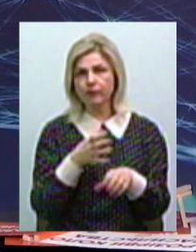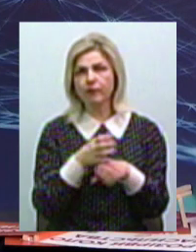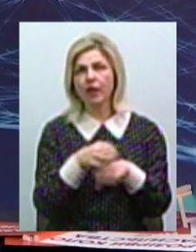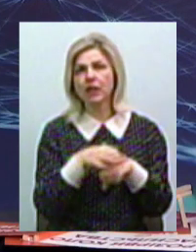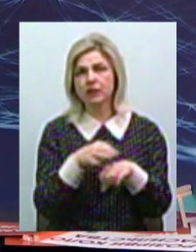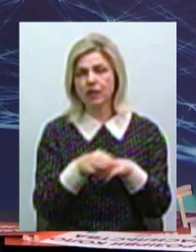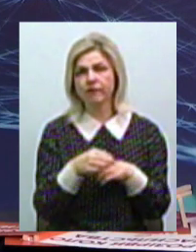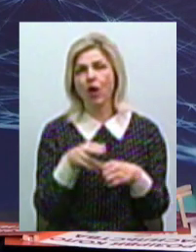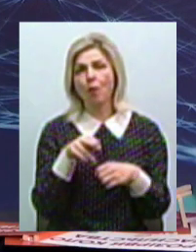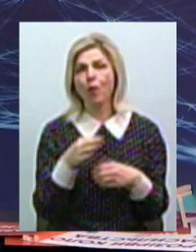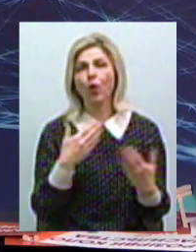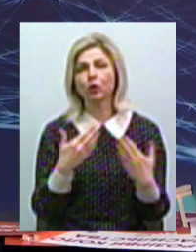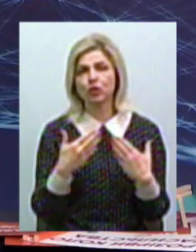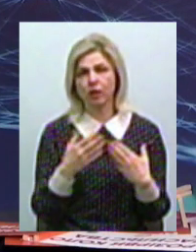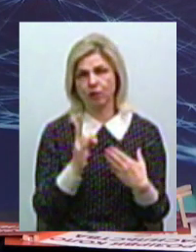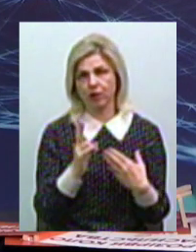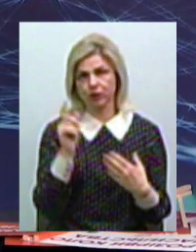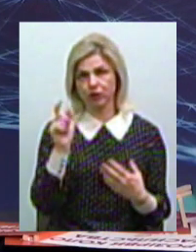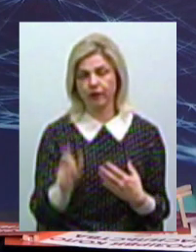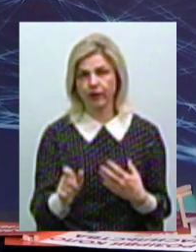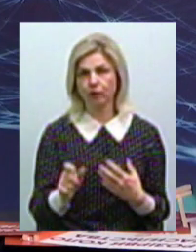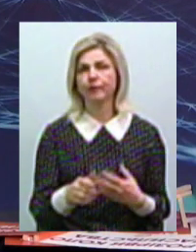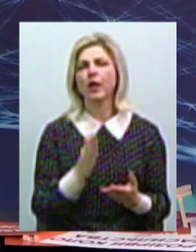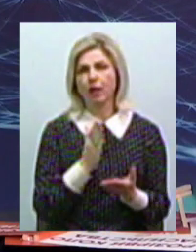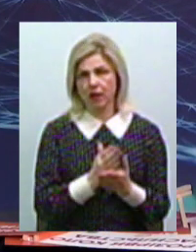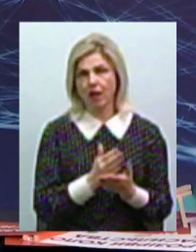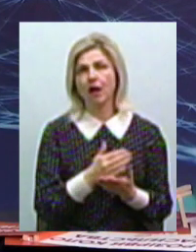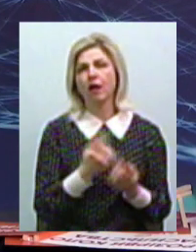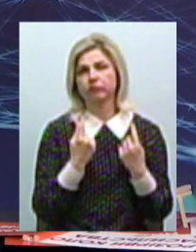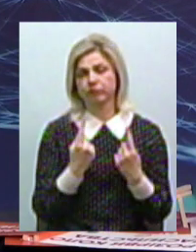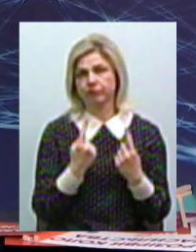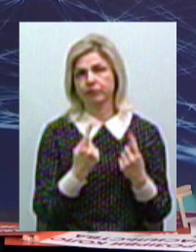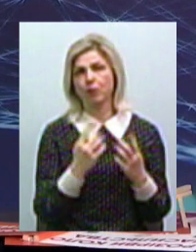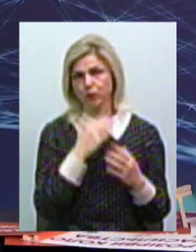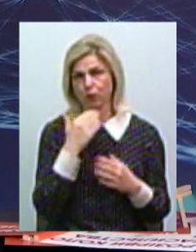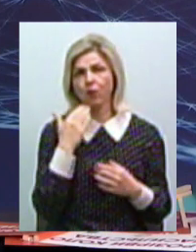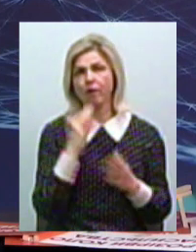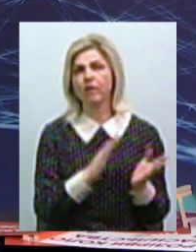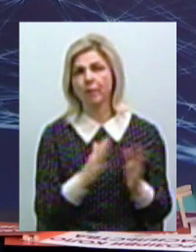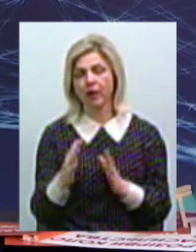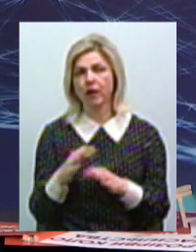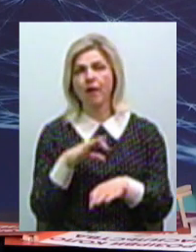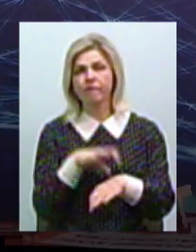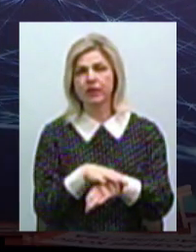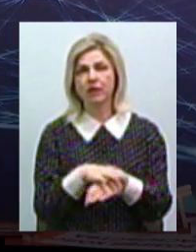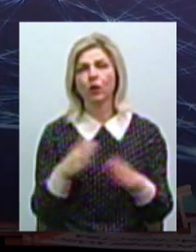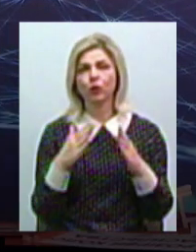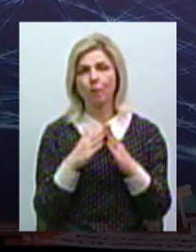людини. Дійсно, маємо значну кількість випадків, перш за все, зафіксованих домашнього насильства